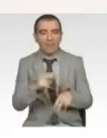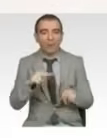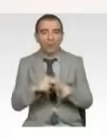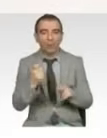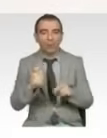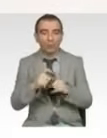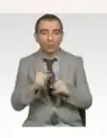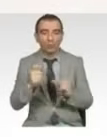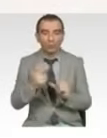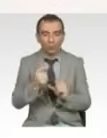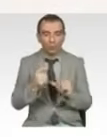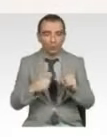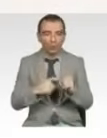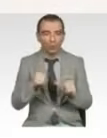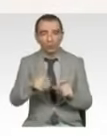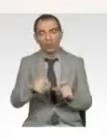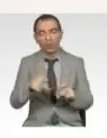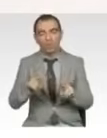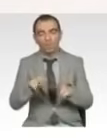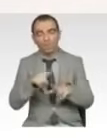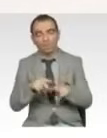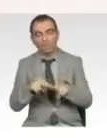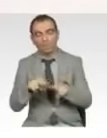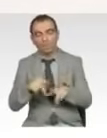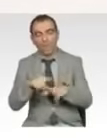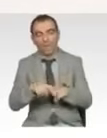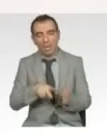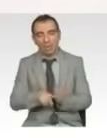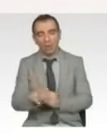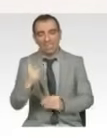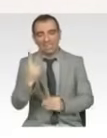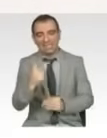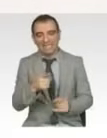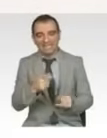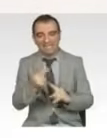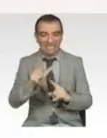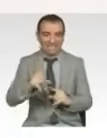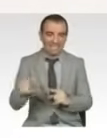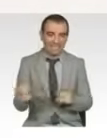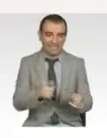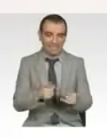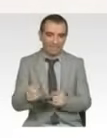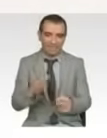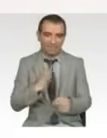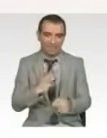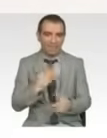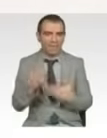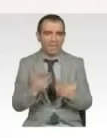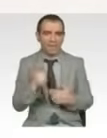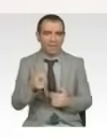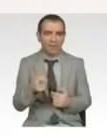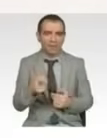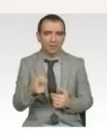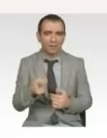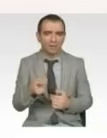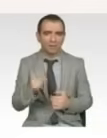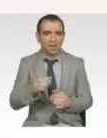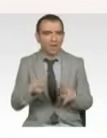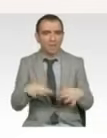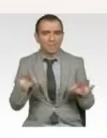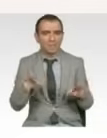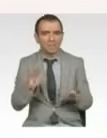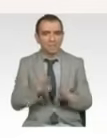Kudüs'ten Mekke'ye yolculuk hikayemiz. Bizim için iki önemli şehir arasındaki bir hikaye var burada. Ne kadar sürdü hazırlık